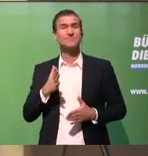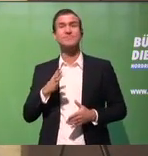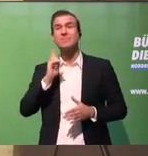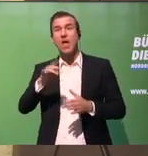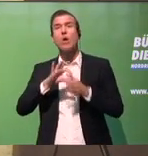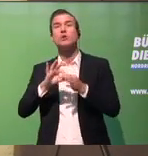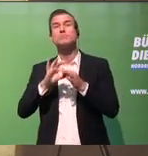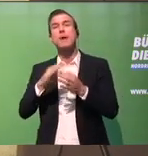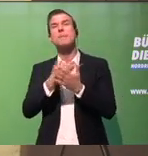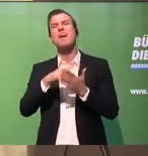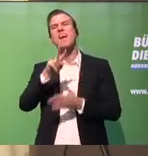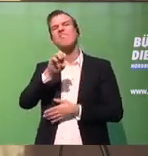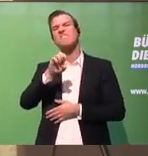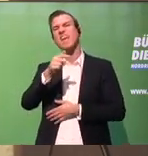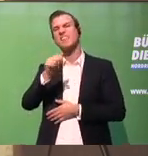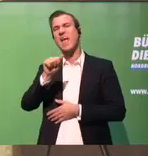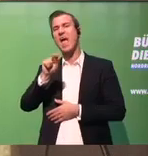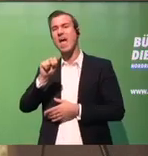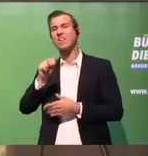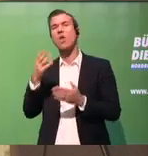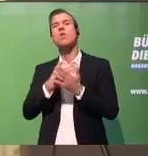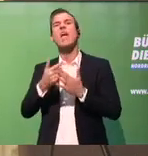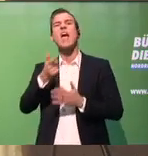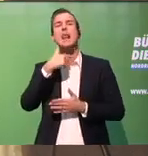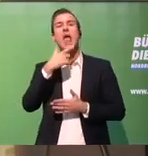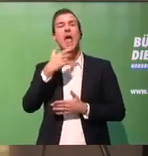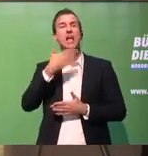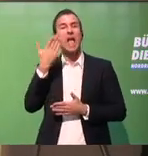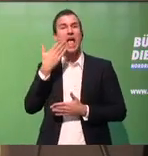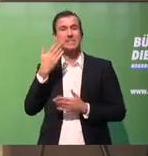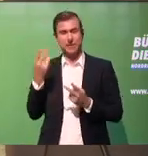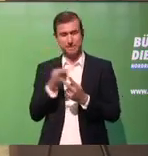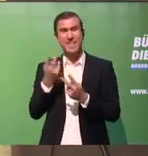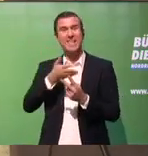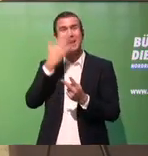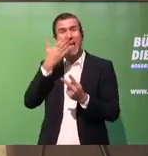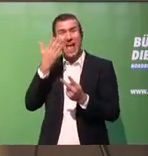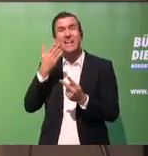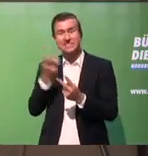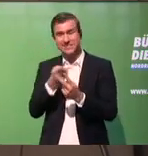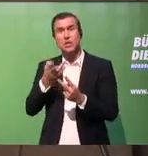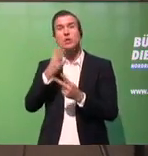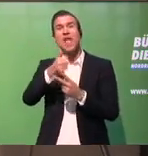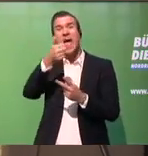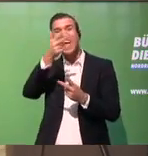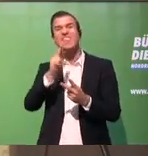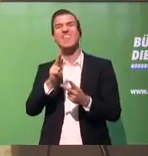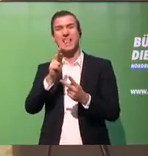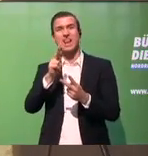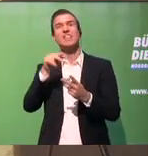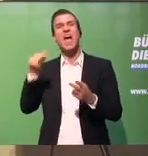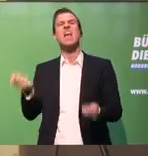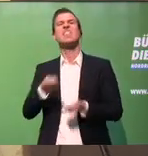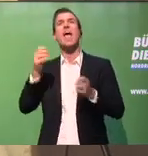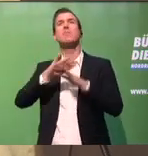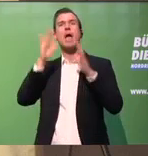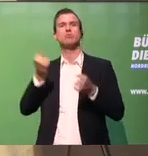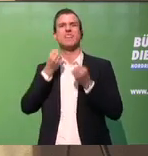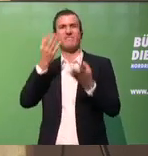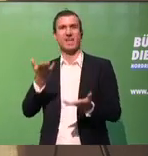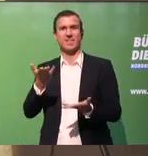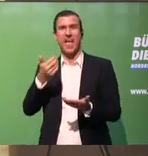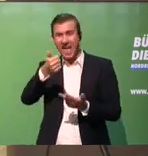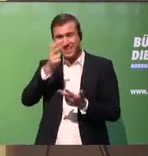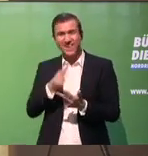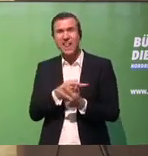um Methan und Lachgas. Diese beiden Gase machen allein ein Drittel des zusätzlichen Treibhauseffektes aus. Ein Drittel. Und wir haben noch gar